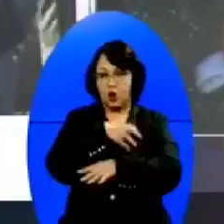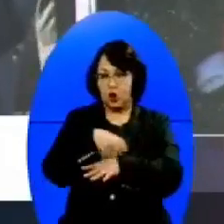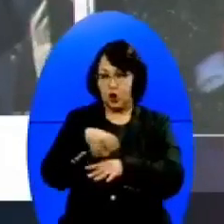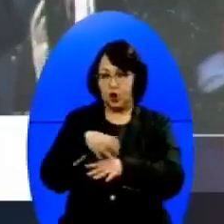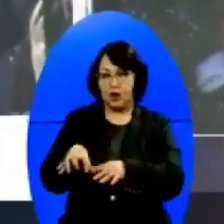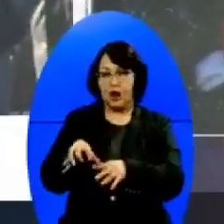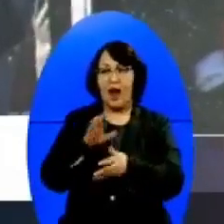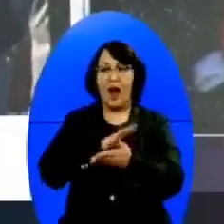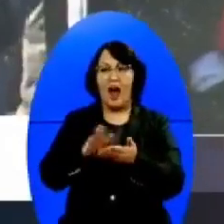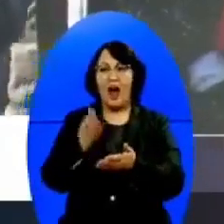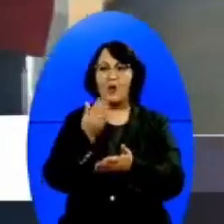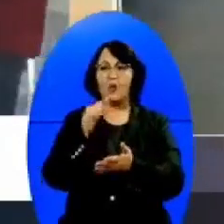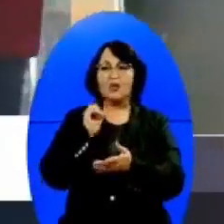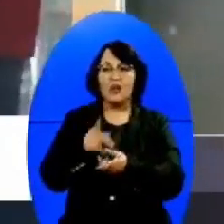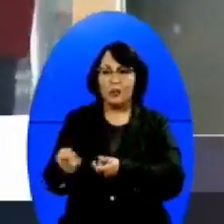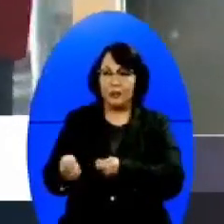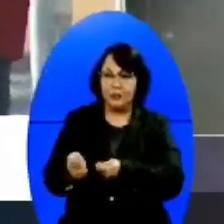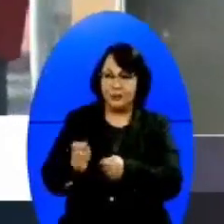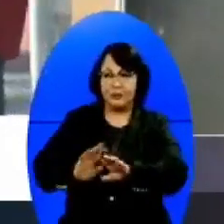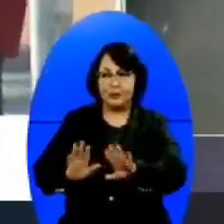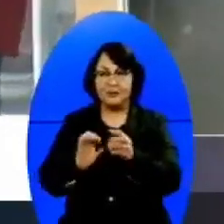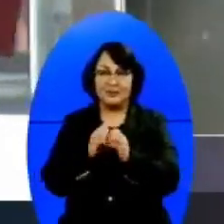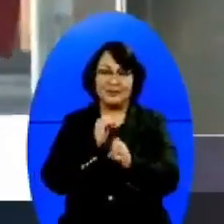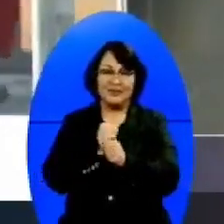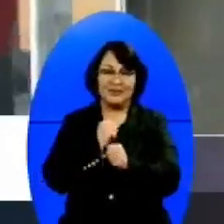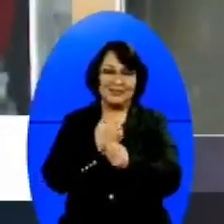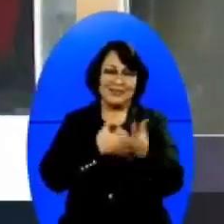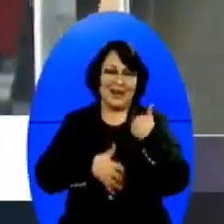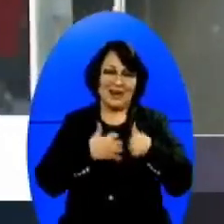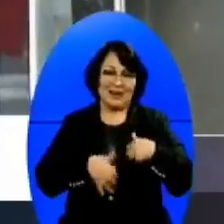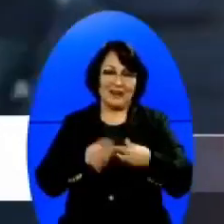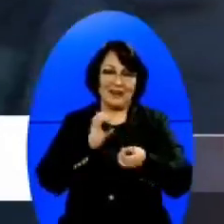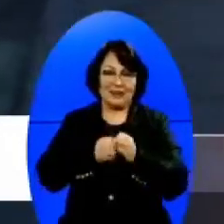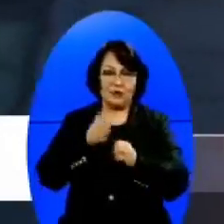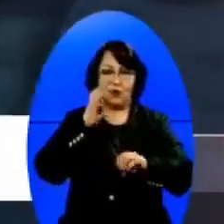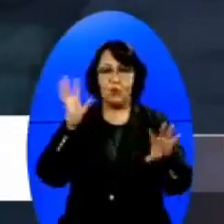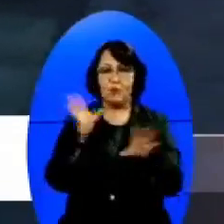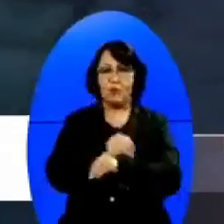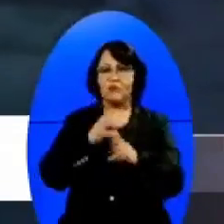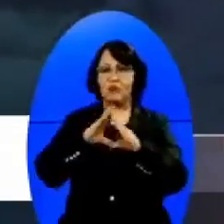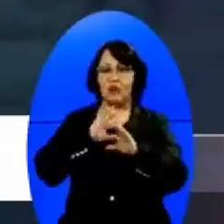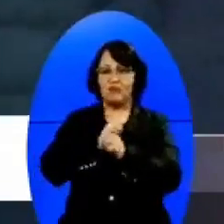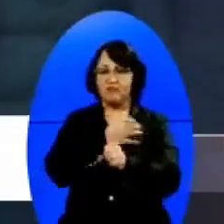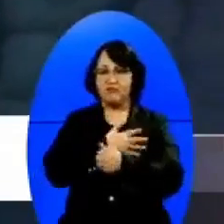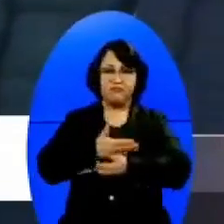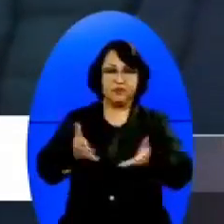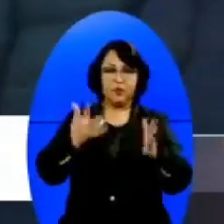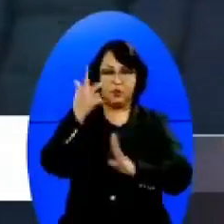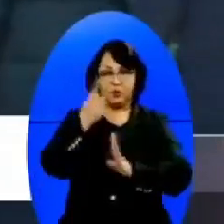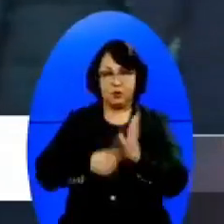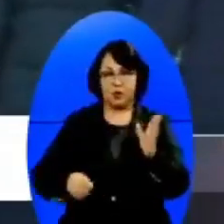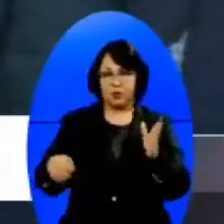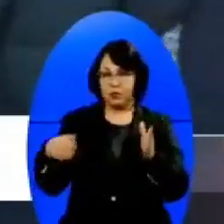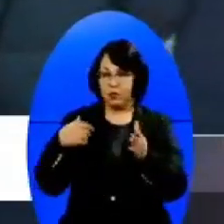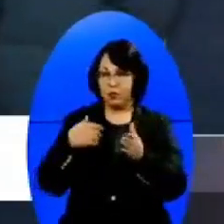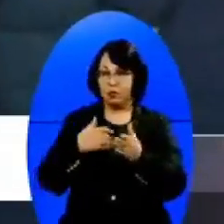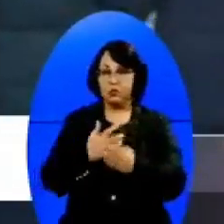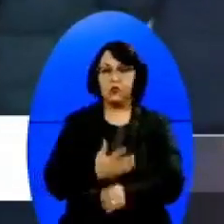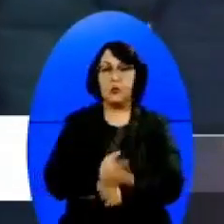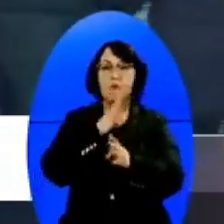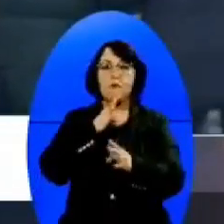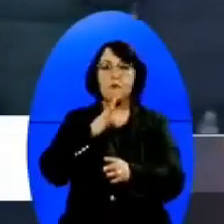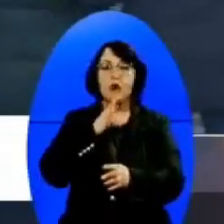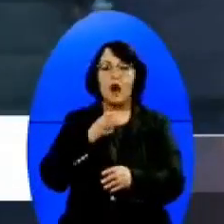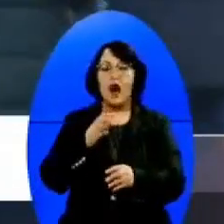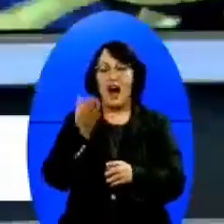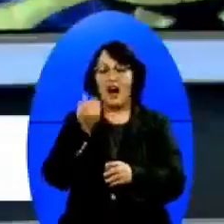хорооллуудад ариутгал халдваргүй жүлэлт хийх ажлыг яралтай зохион байгуулах үүргүйлээ. Энэ дагуу 3-р сарыг дуустал ариутгал халдваргүй жүлэлтийг нийслэлийн